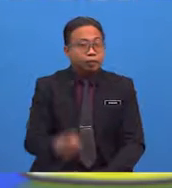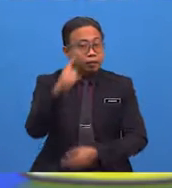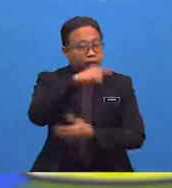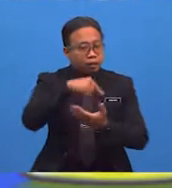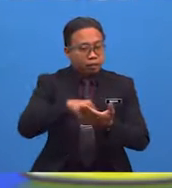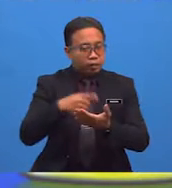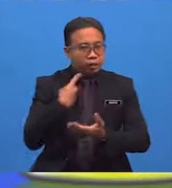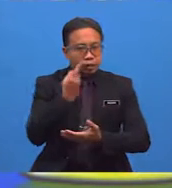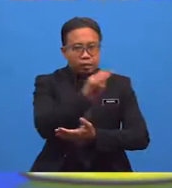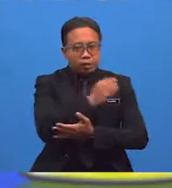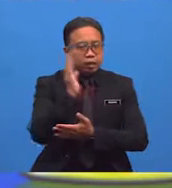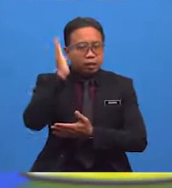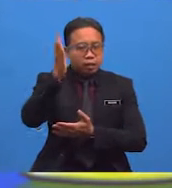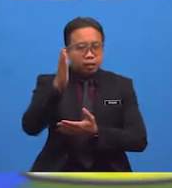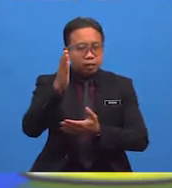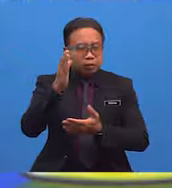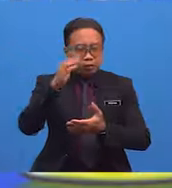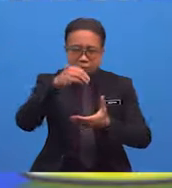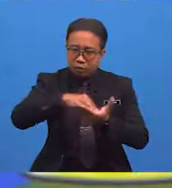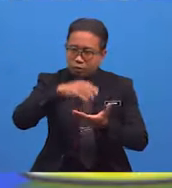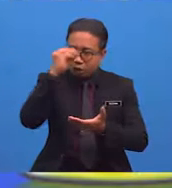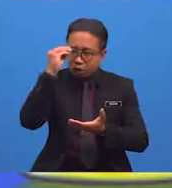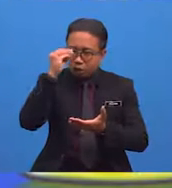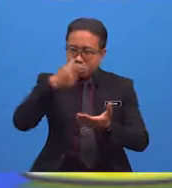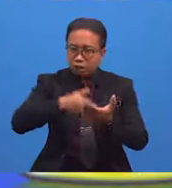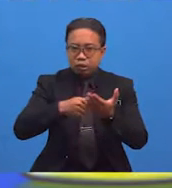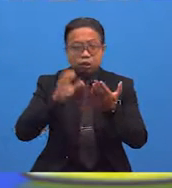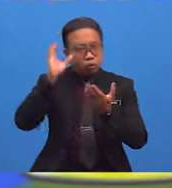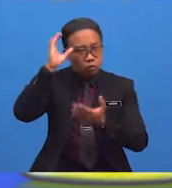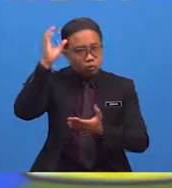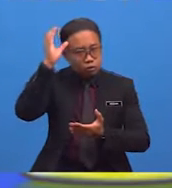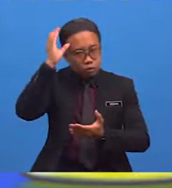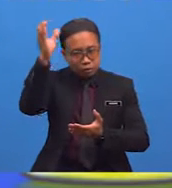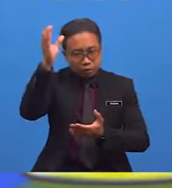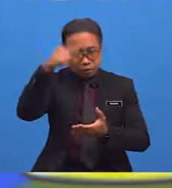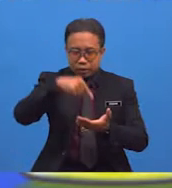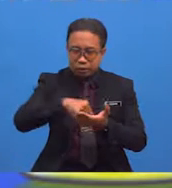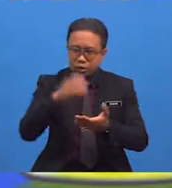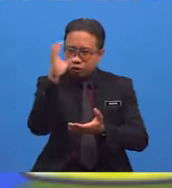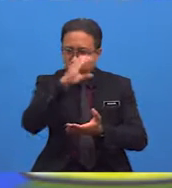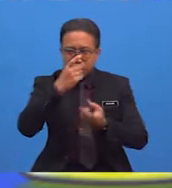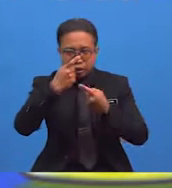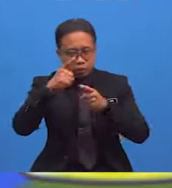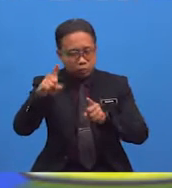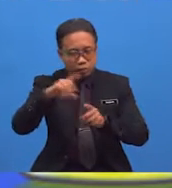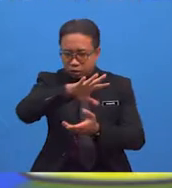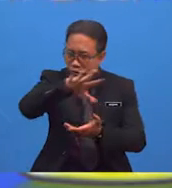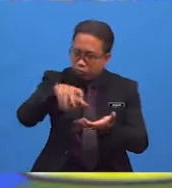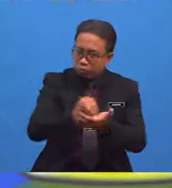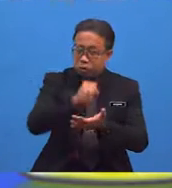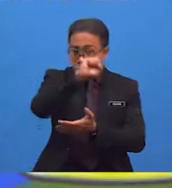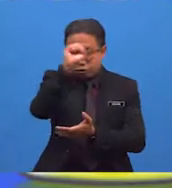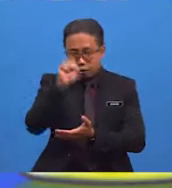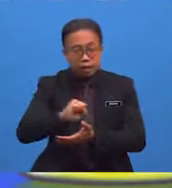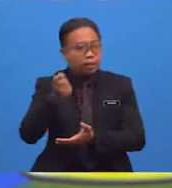ini, kita akan mendalami konsep ini dengan lebih mendalam dan mencari jawapan kepada semua persoalan